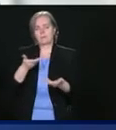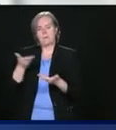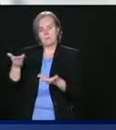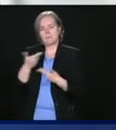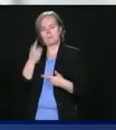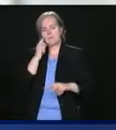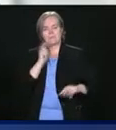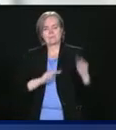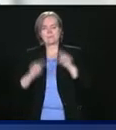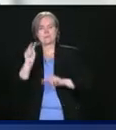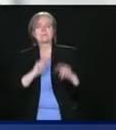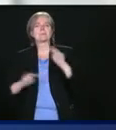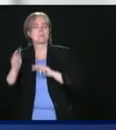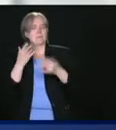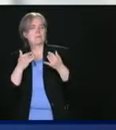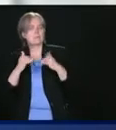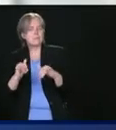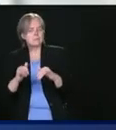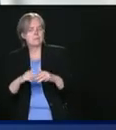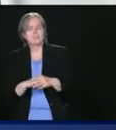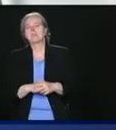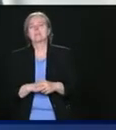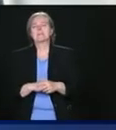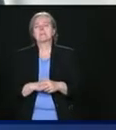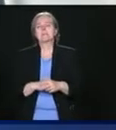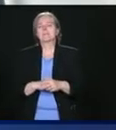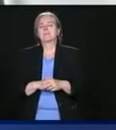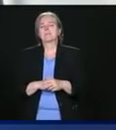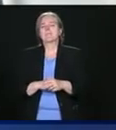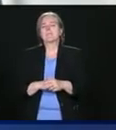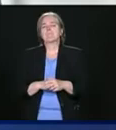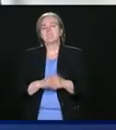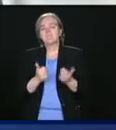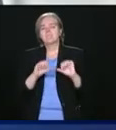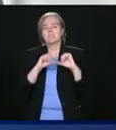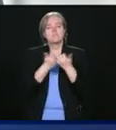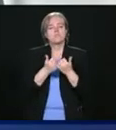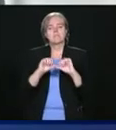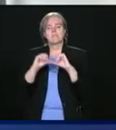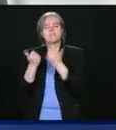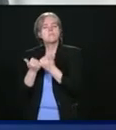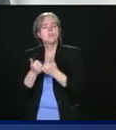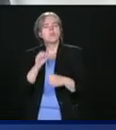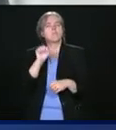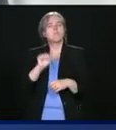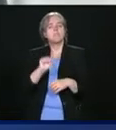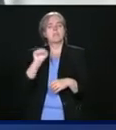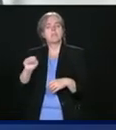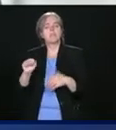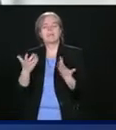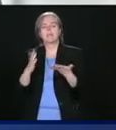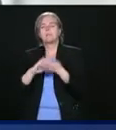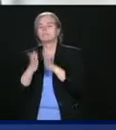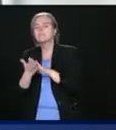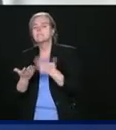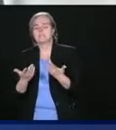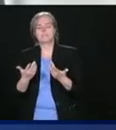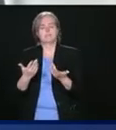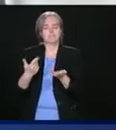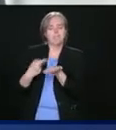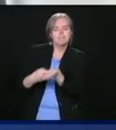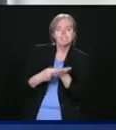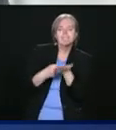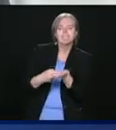prioritaires et on parle à différents groupes qui représentent des industries, les associations de propriétaires,